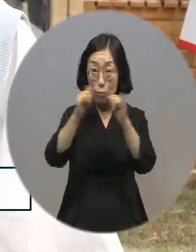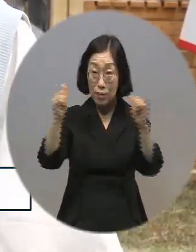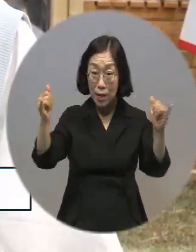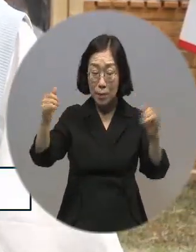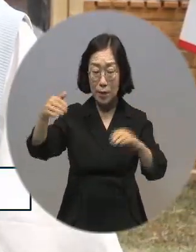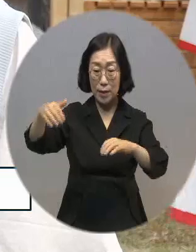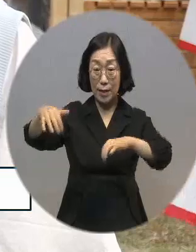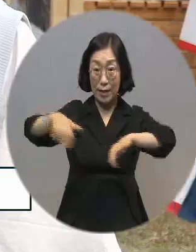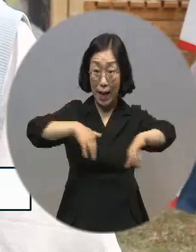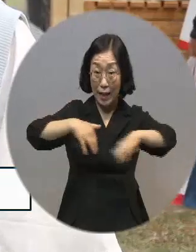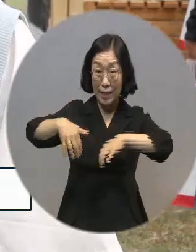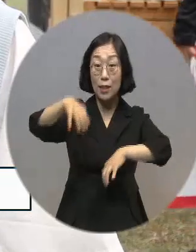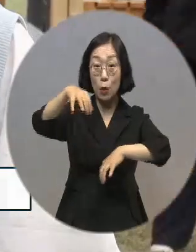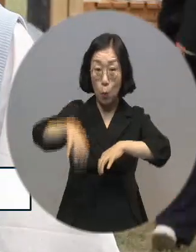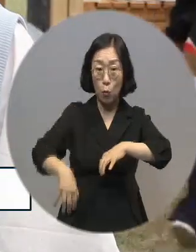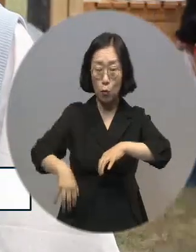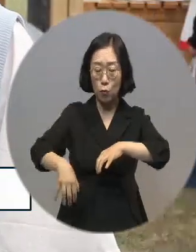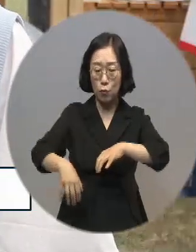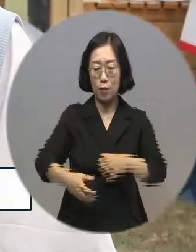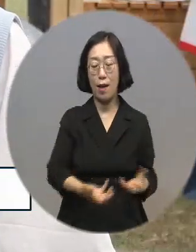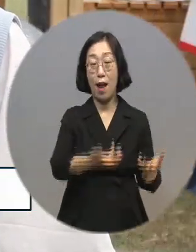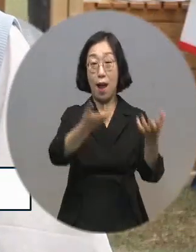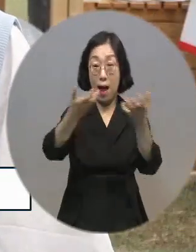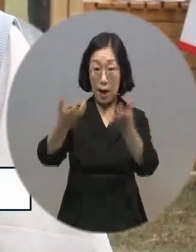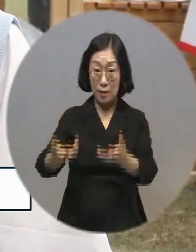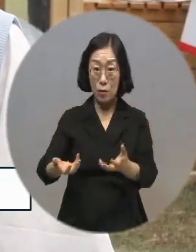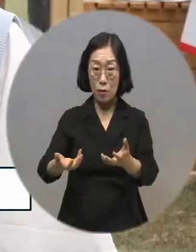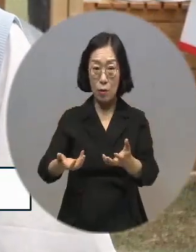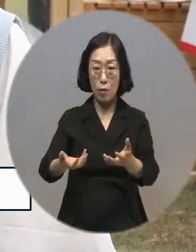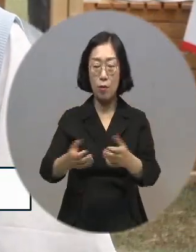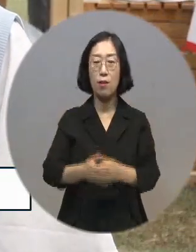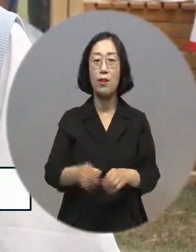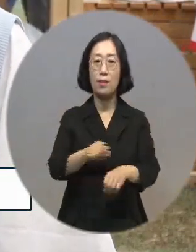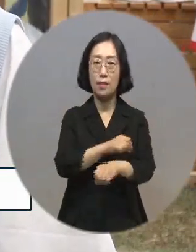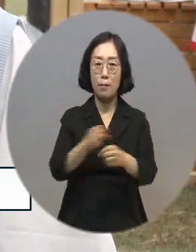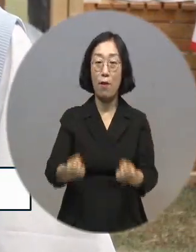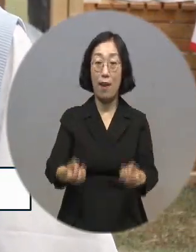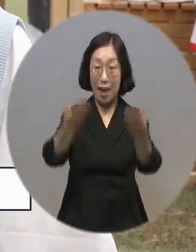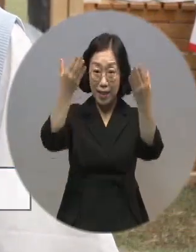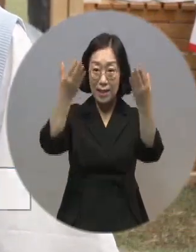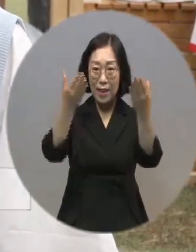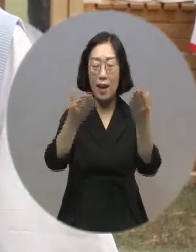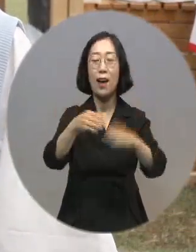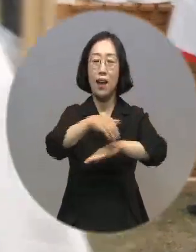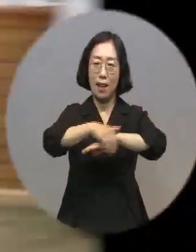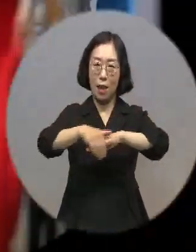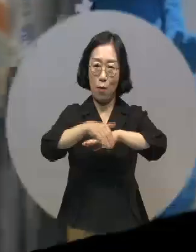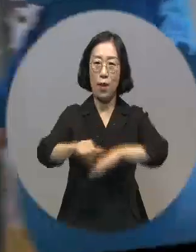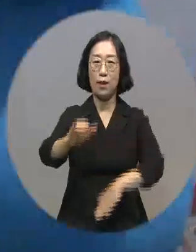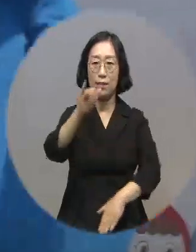다니는 곳에 저희가 찾아가서 이제 통일교육의 그 이벤트를 하는 그런 행사를 기획을 했습니다.